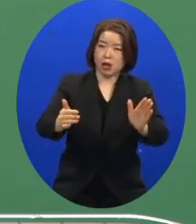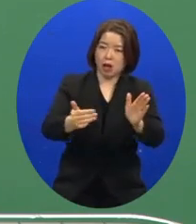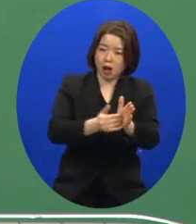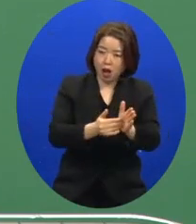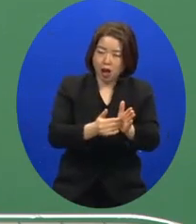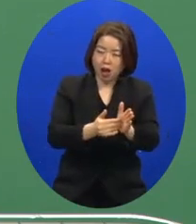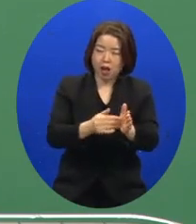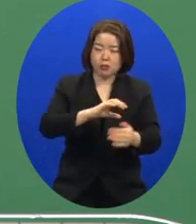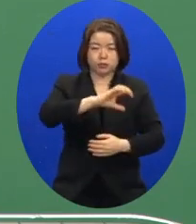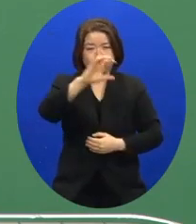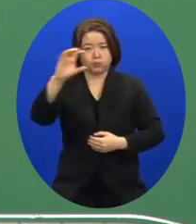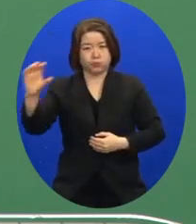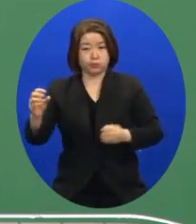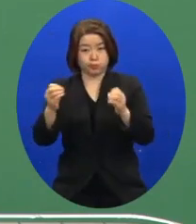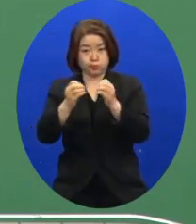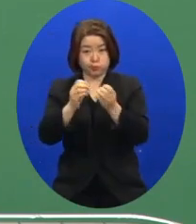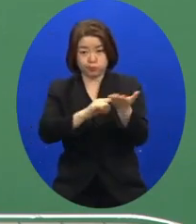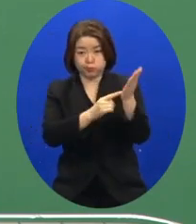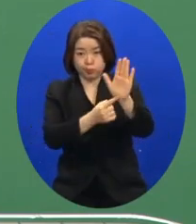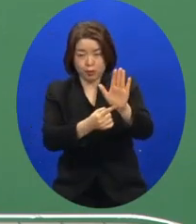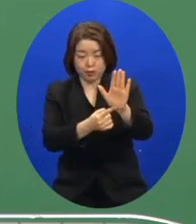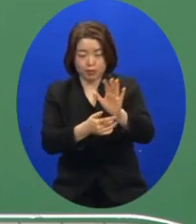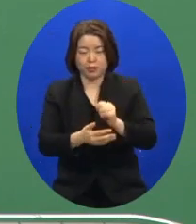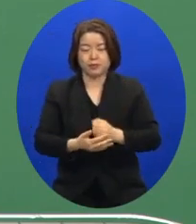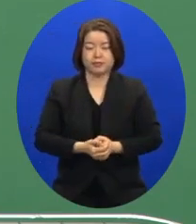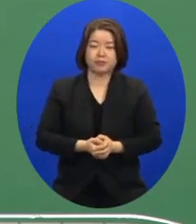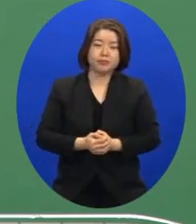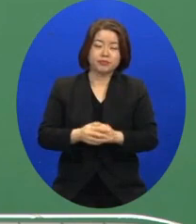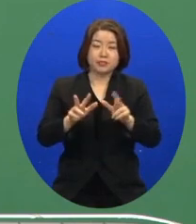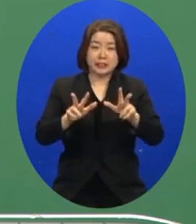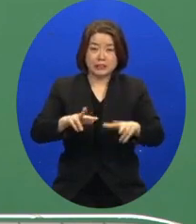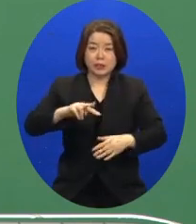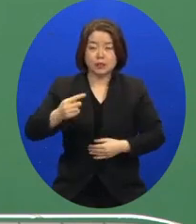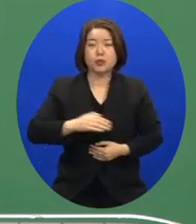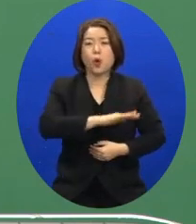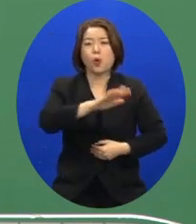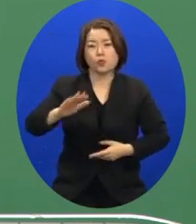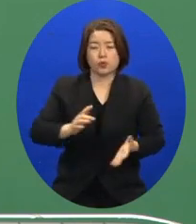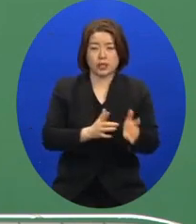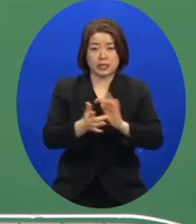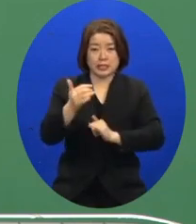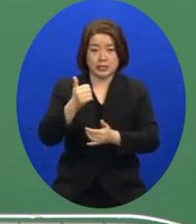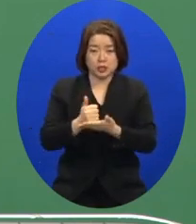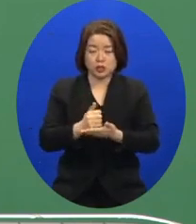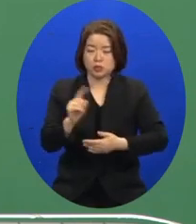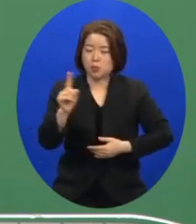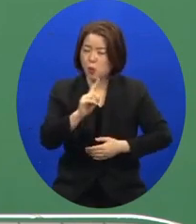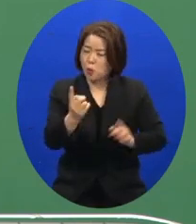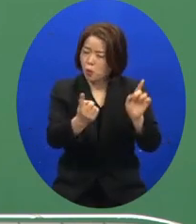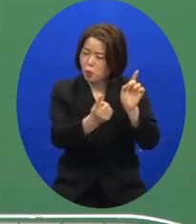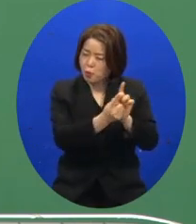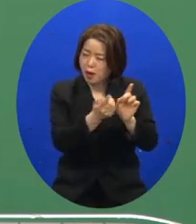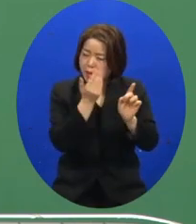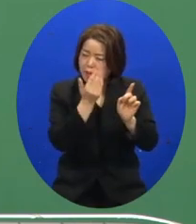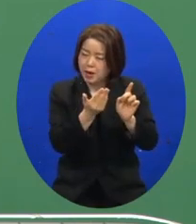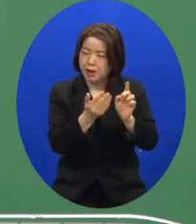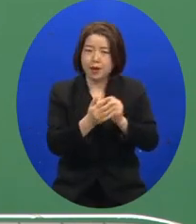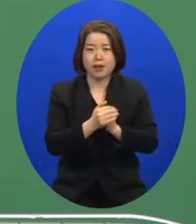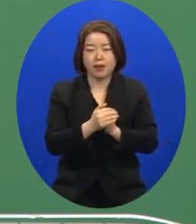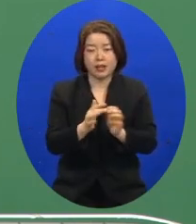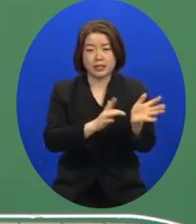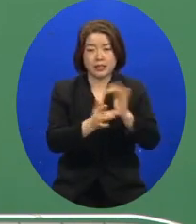성탄절 메시지입니다. 지금도 우리가 예수님을 어디서 만날까?